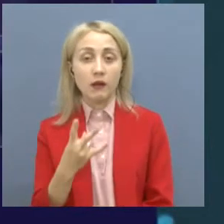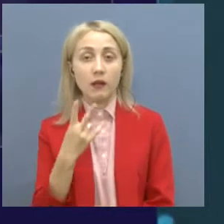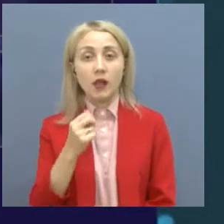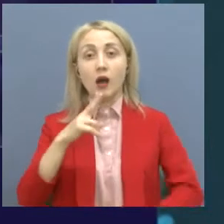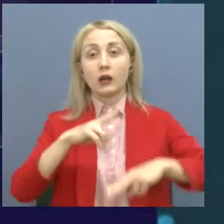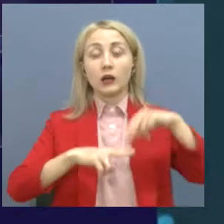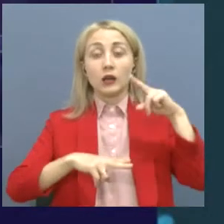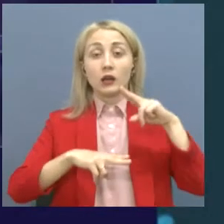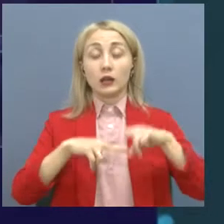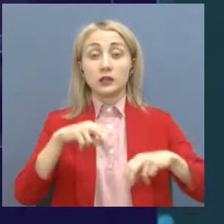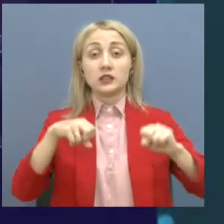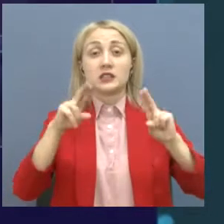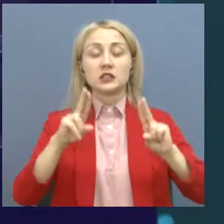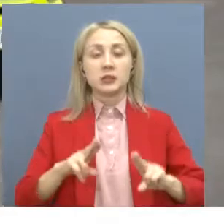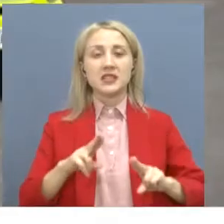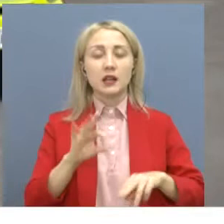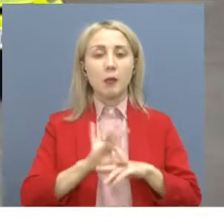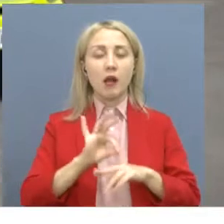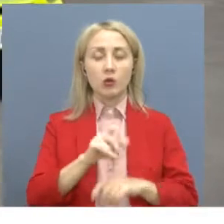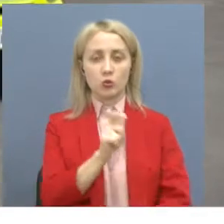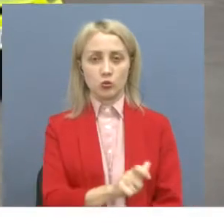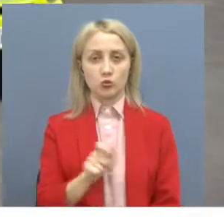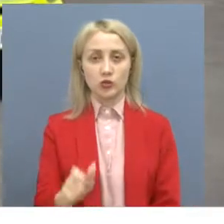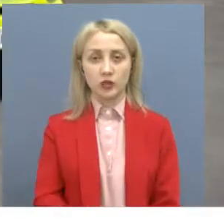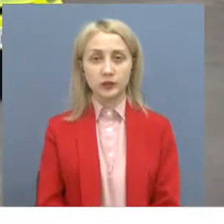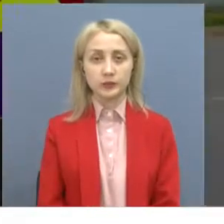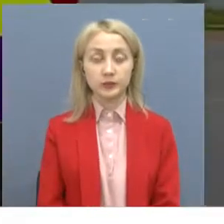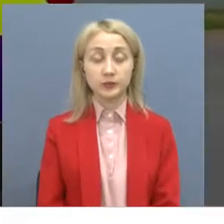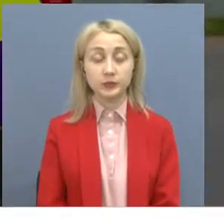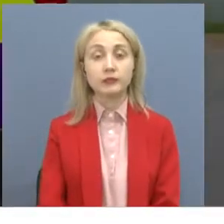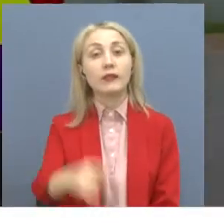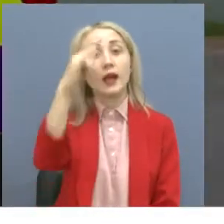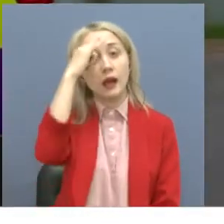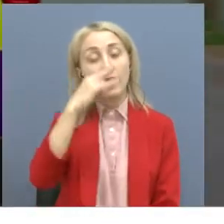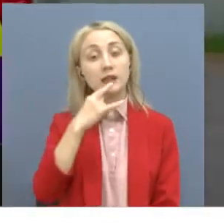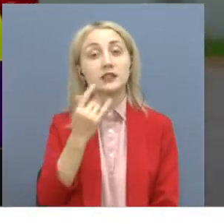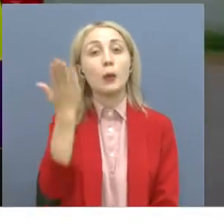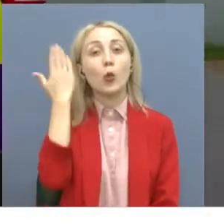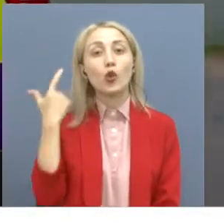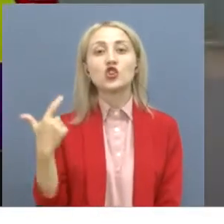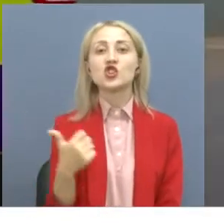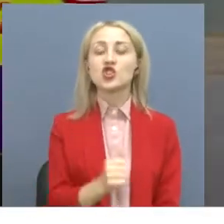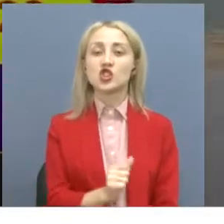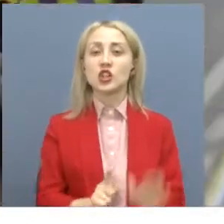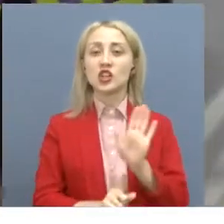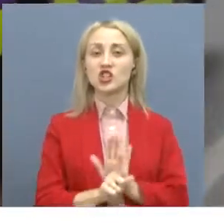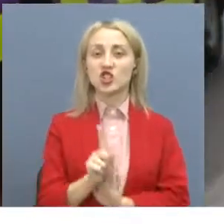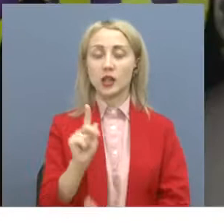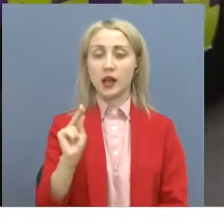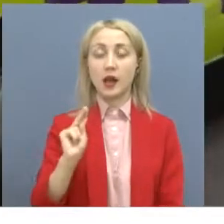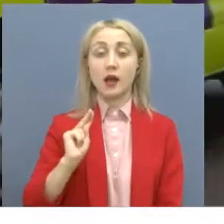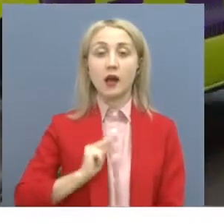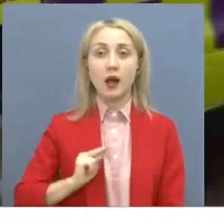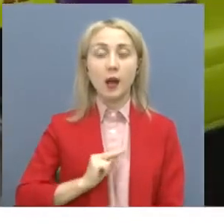астам қаржы жұмсалыпты. Қазақстанда өткен аптадан бері COVID және пневмония белгілері бар науқастардың жағдайын бақылайтын